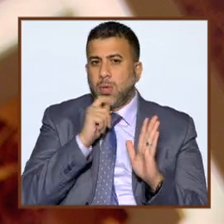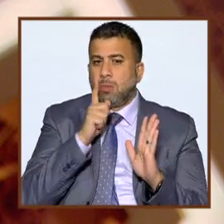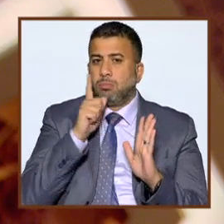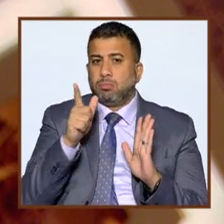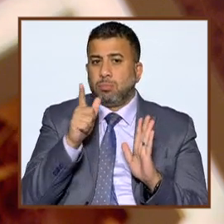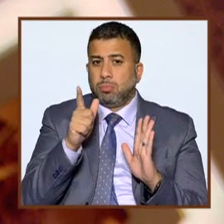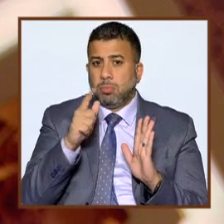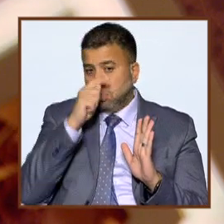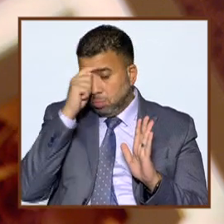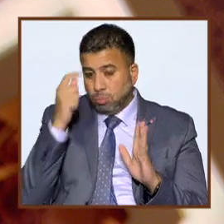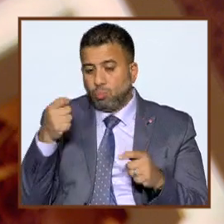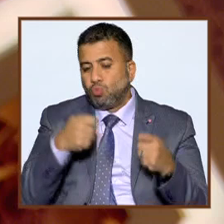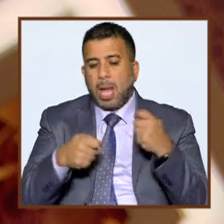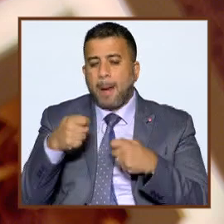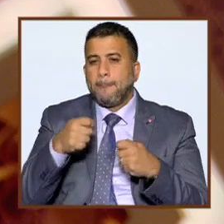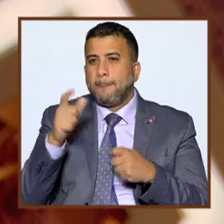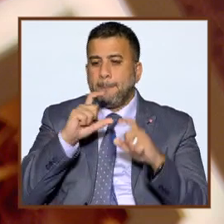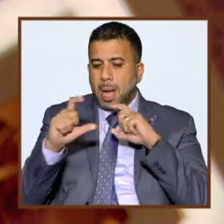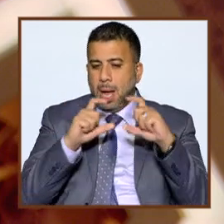هناك مساهمة